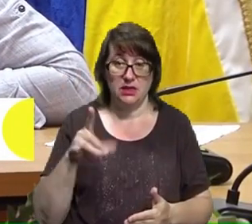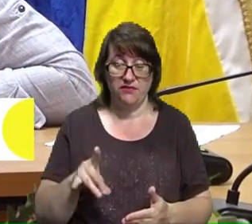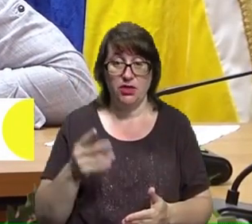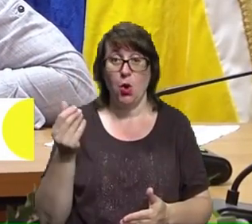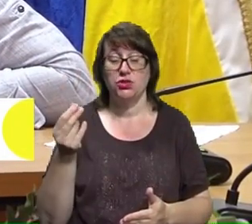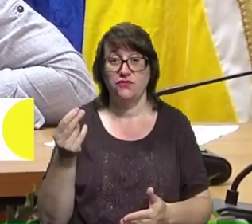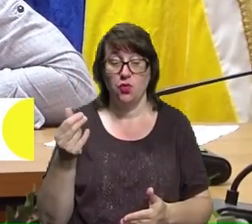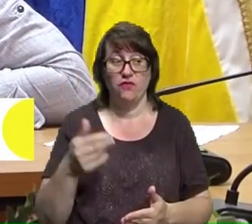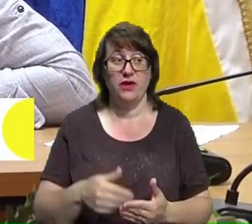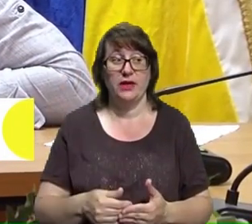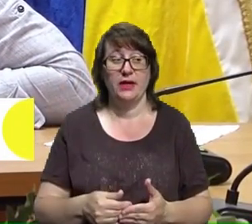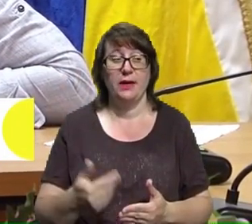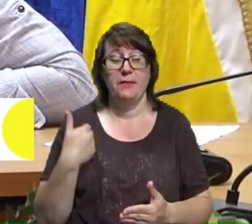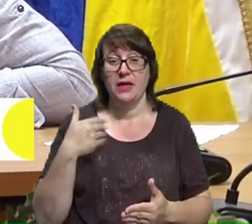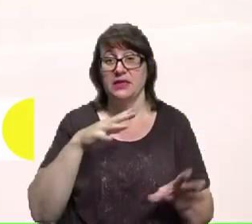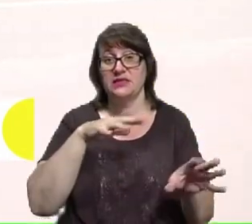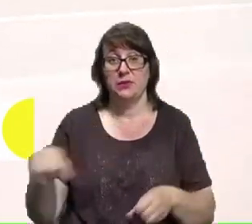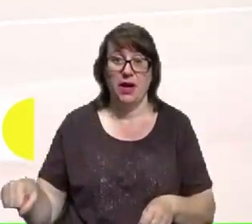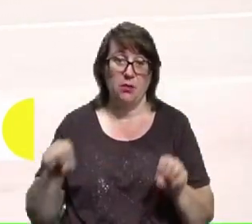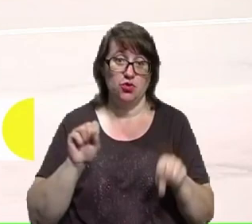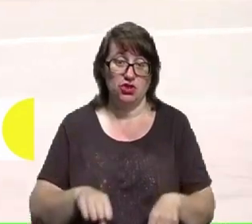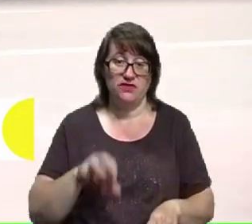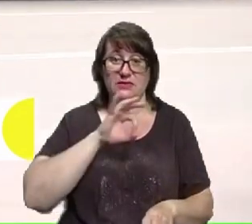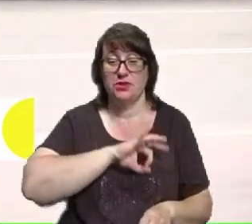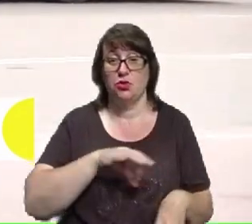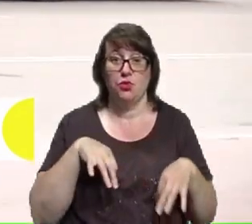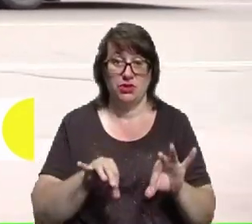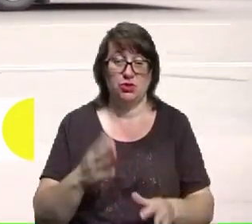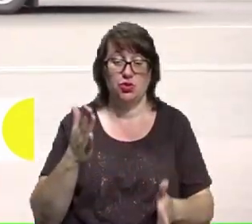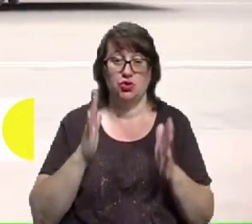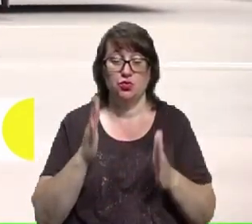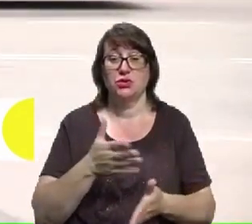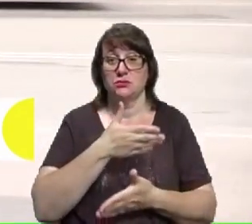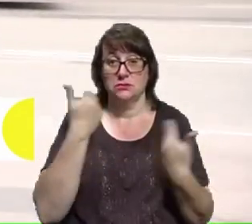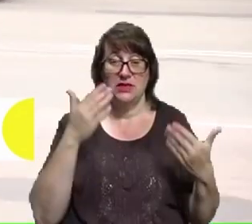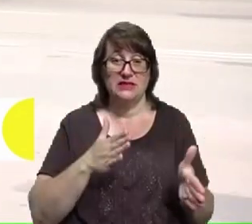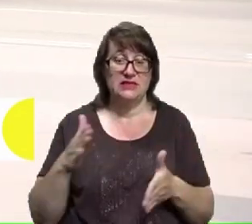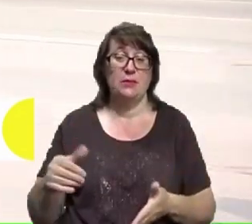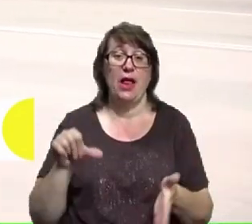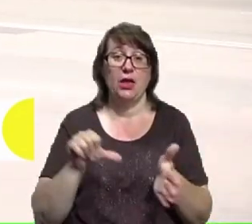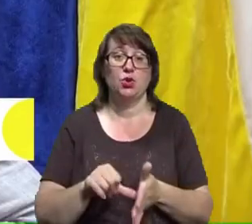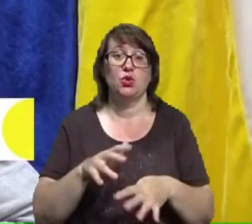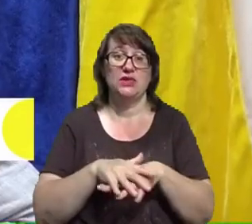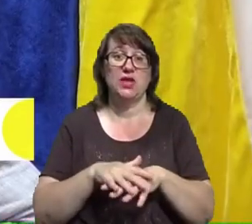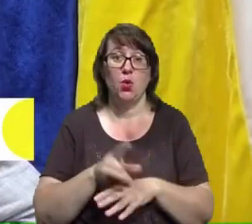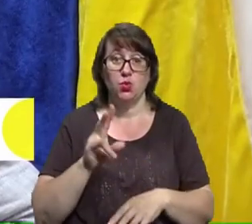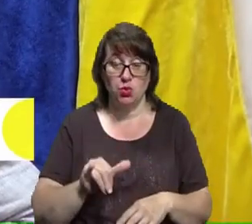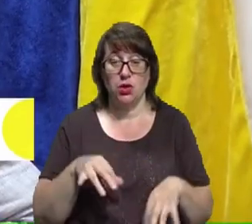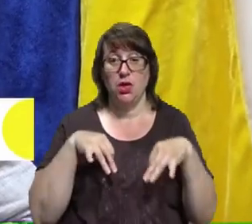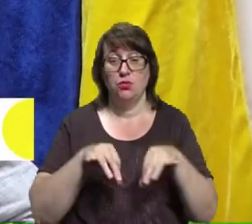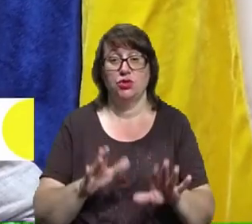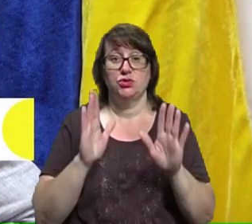ми забираємо можливість пільгового проїзду. Якщо буде відсутня система електронного розрахунку, то проїзд буде 4